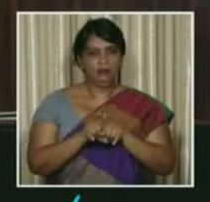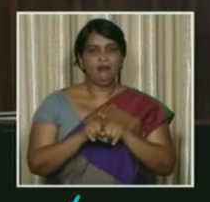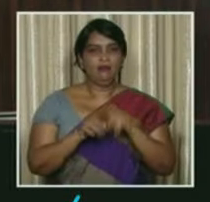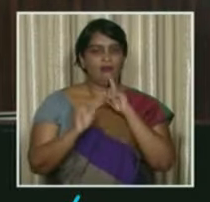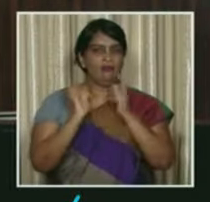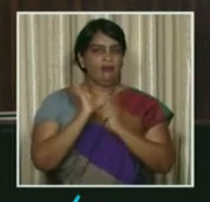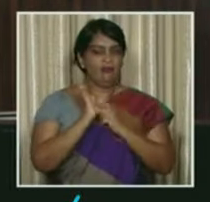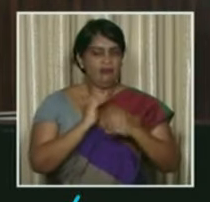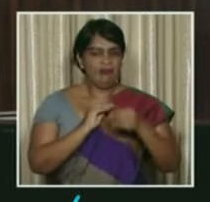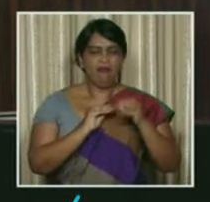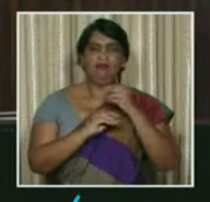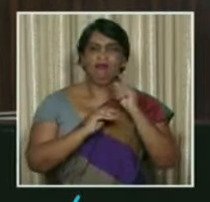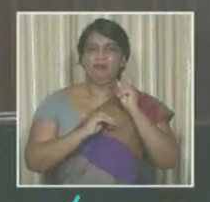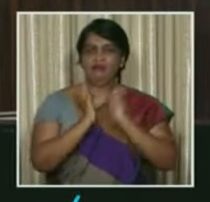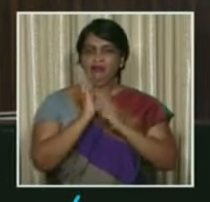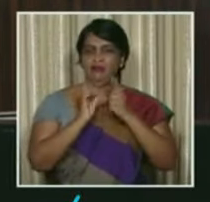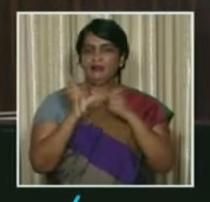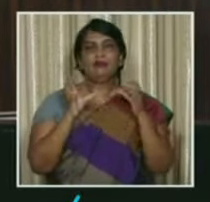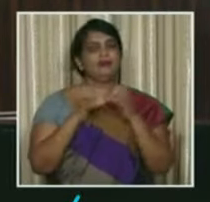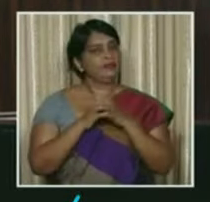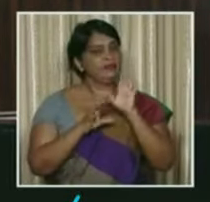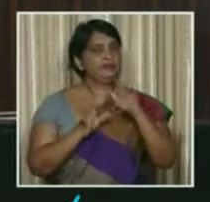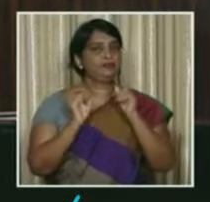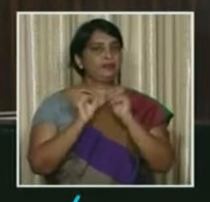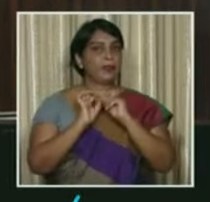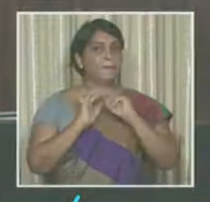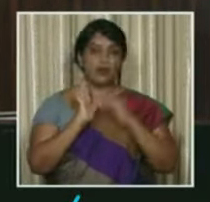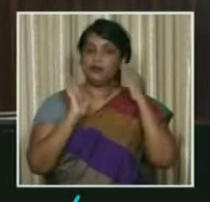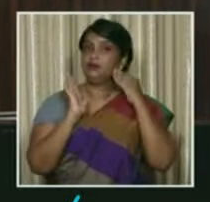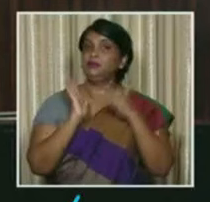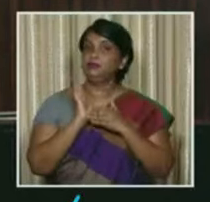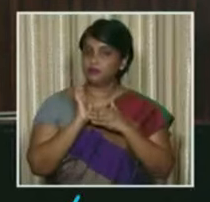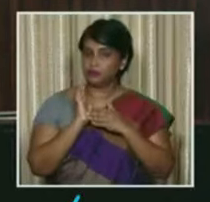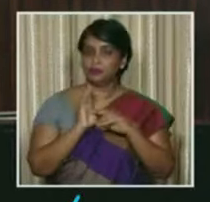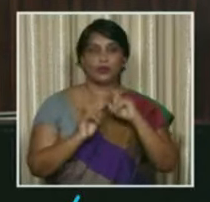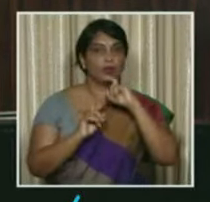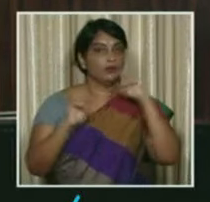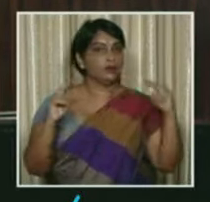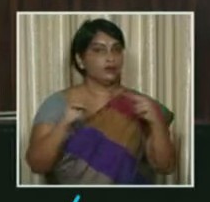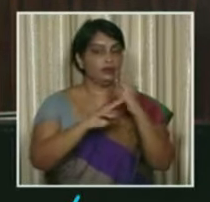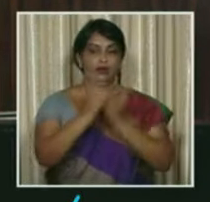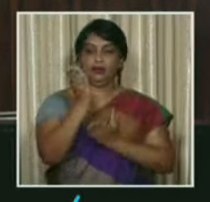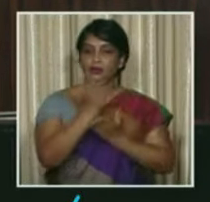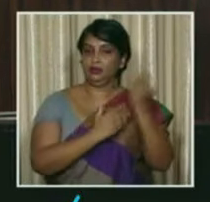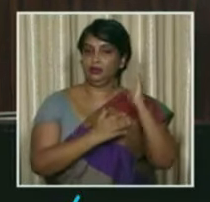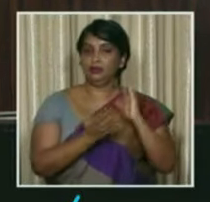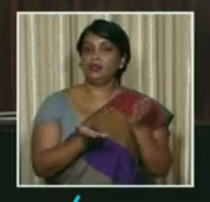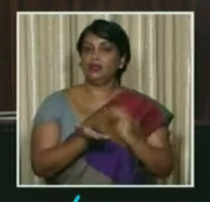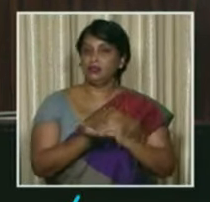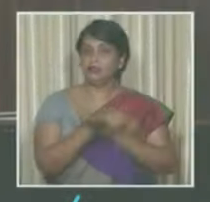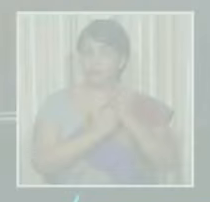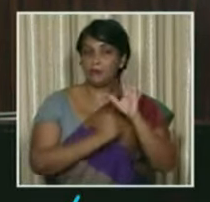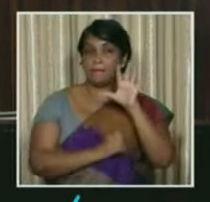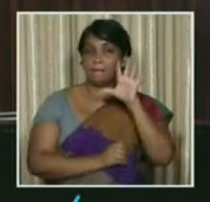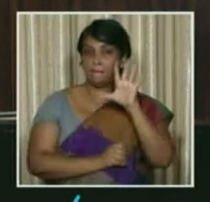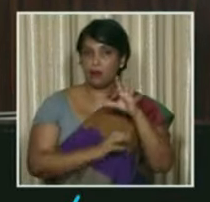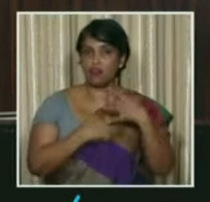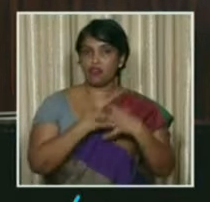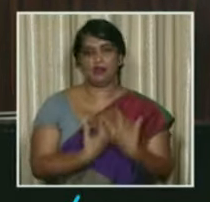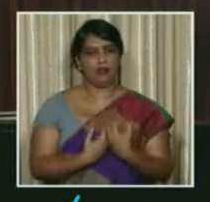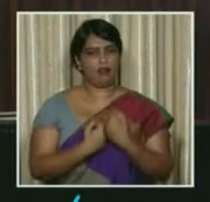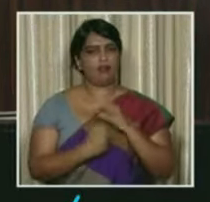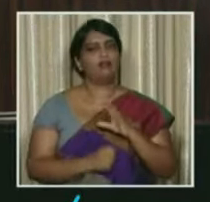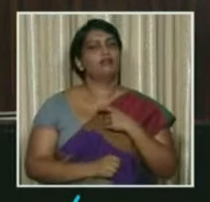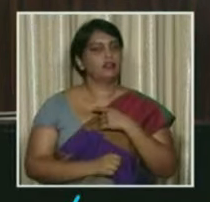ශුද්‍රම් මූල සහ ණය නියාමන අධිකාරිය නැමැති පනත් කෙටුම්පත් සම්බන්ධයෙන් ශ්‍රේෂ්ඨාධිකරණය වෙත ඉදිරිපත් කරන ලද තවත් පෙස්සම් පහක පිටපත් මා වෙත ලැබී ඇති